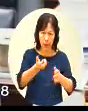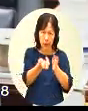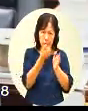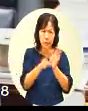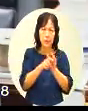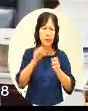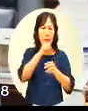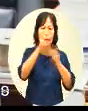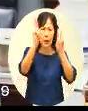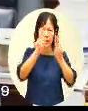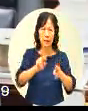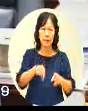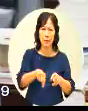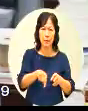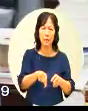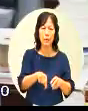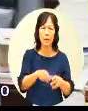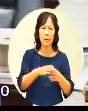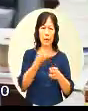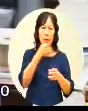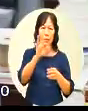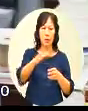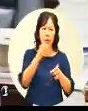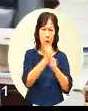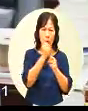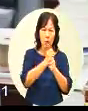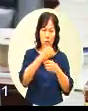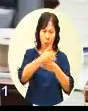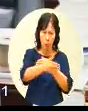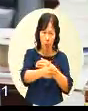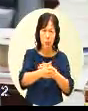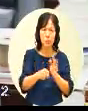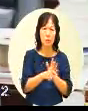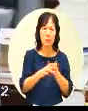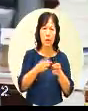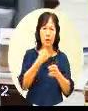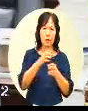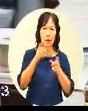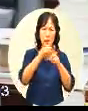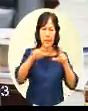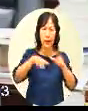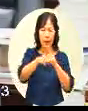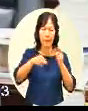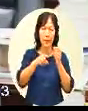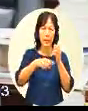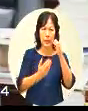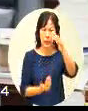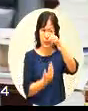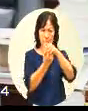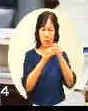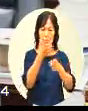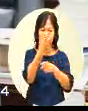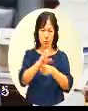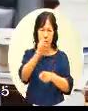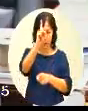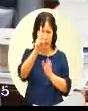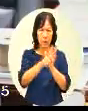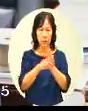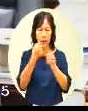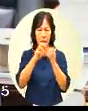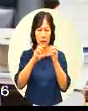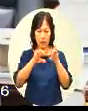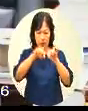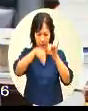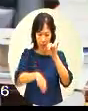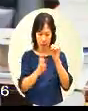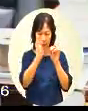台电的这样的浅盾工程，其实在我们大坪顶就死了一个人，在30公尺地底下。就